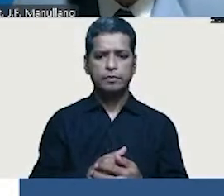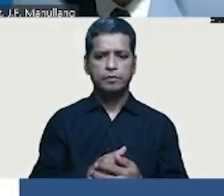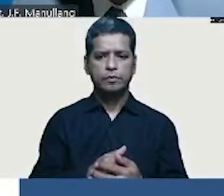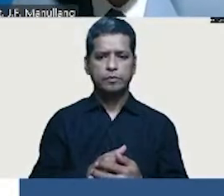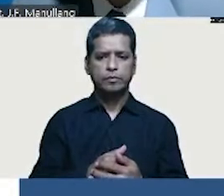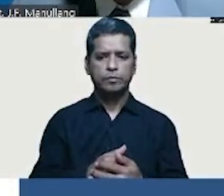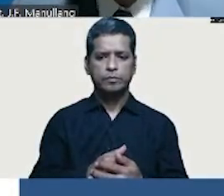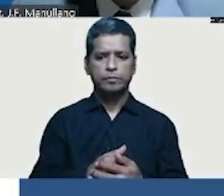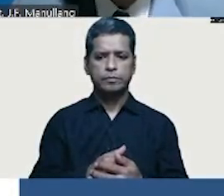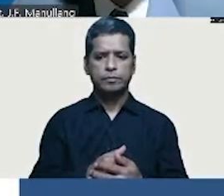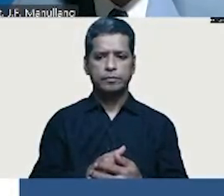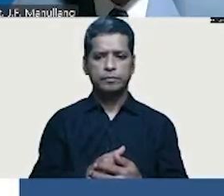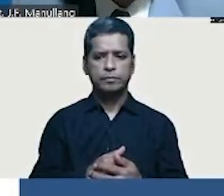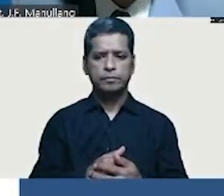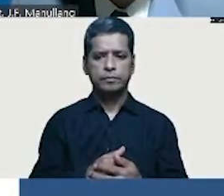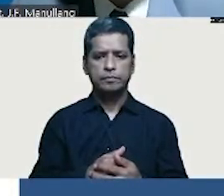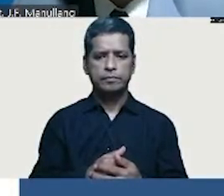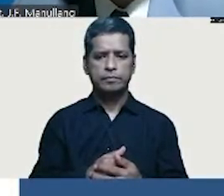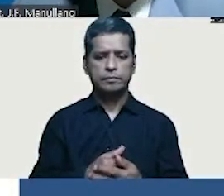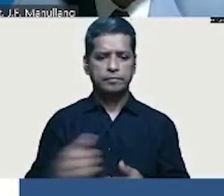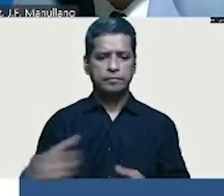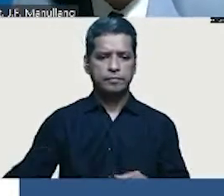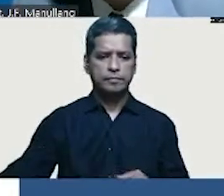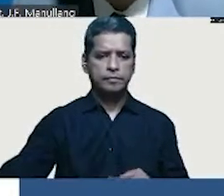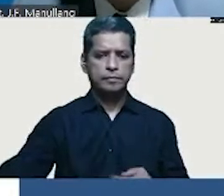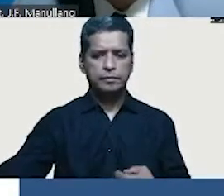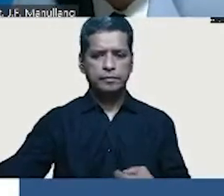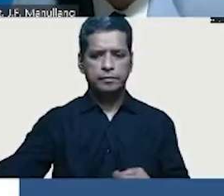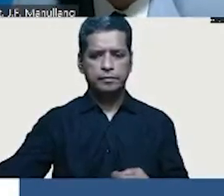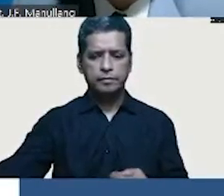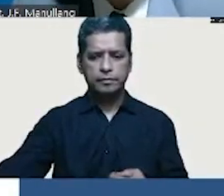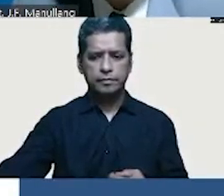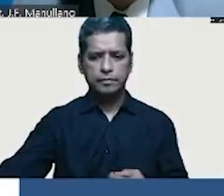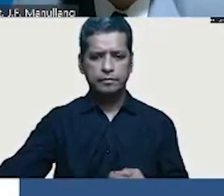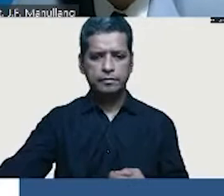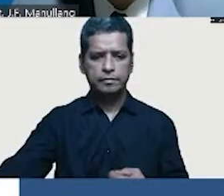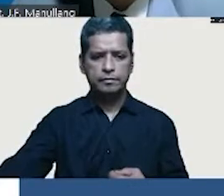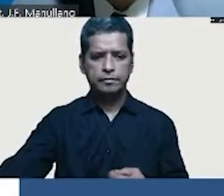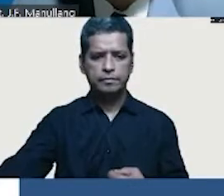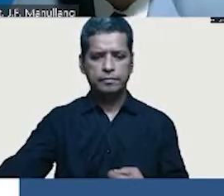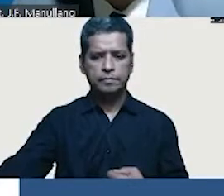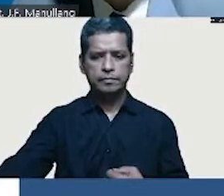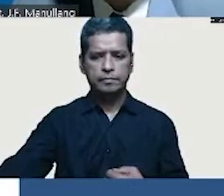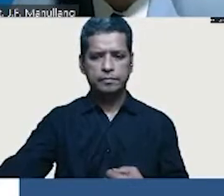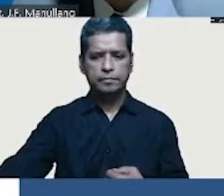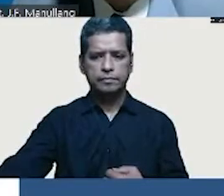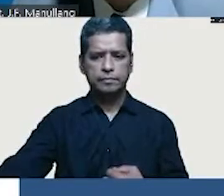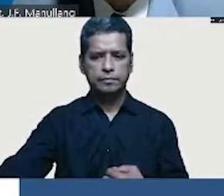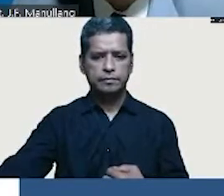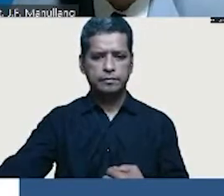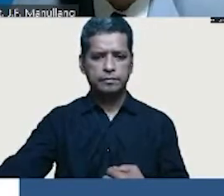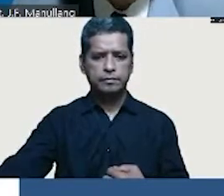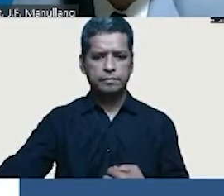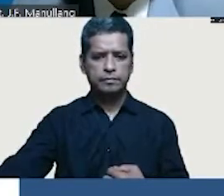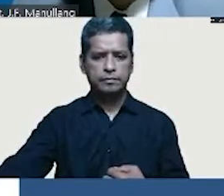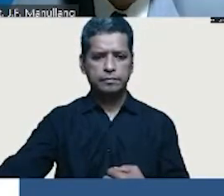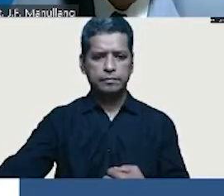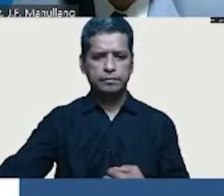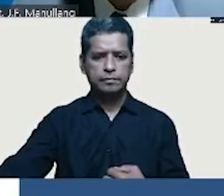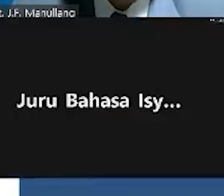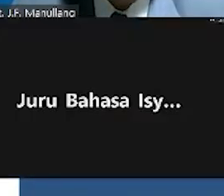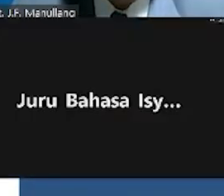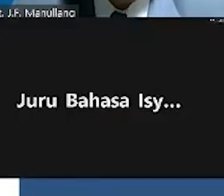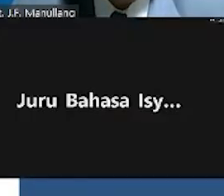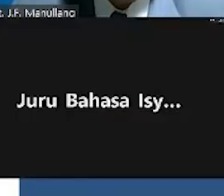udah saat kita membaca firman Tuhan dari kejadian sampai Wahyu sangat